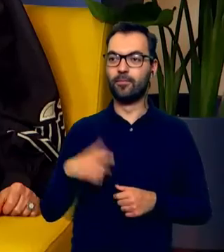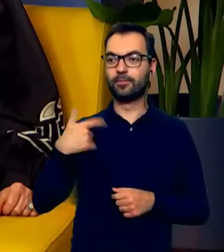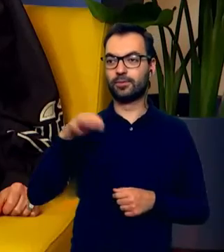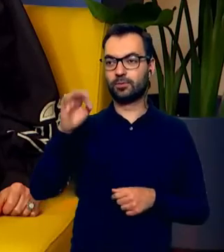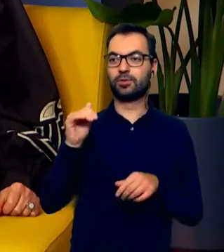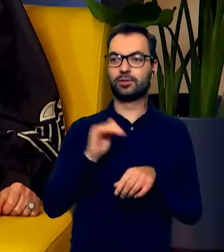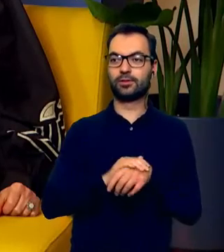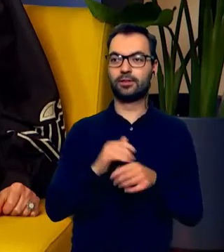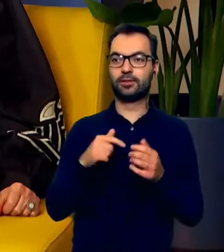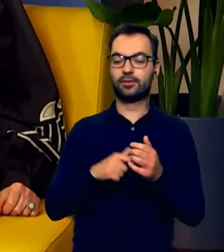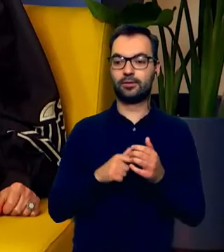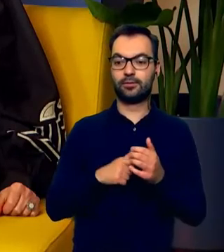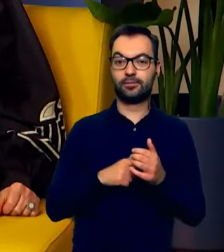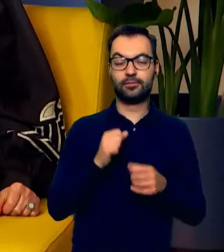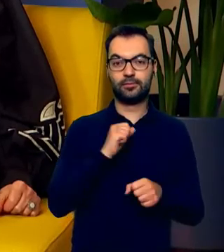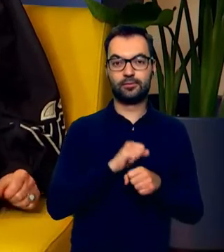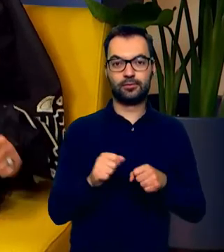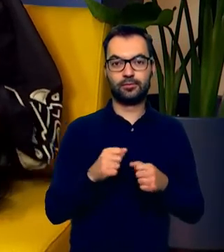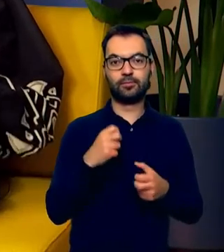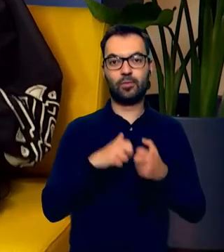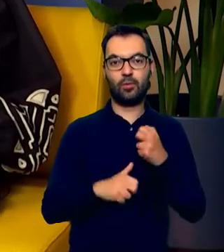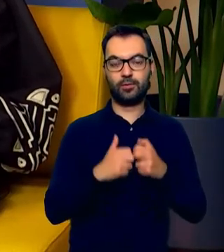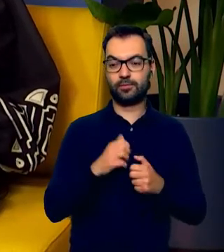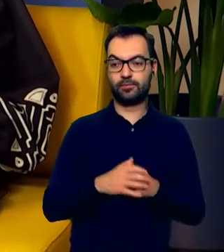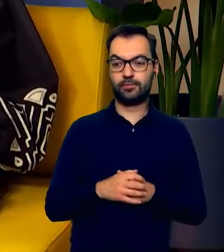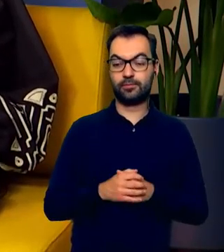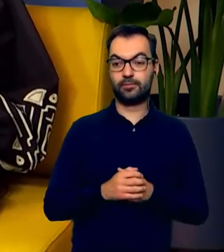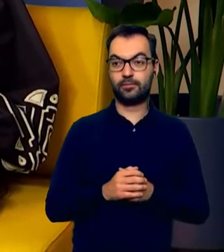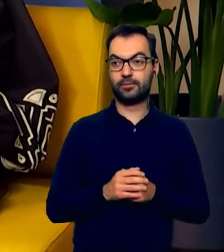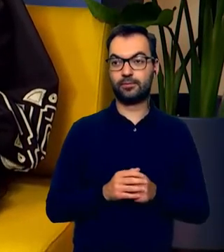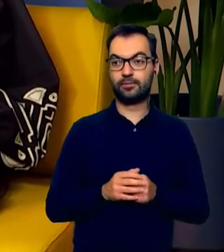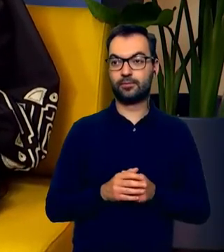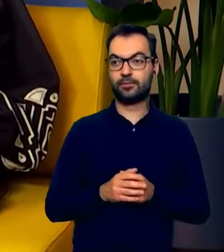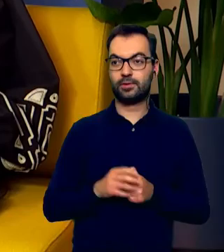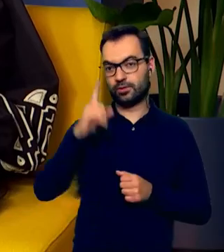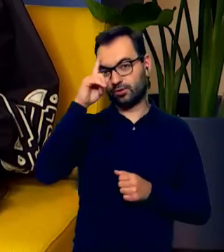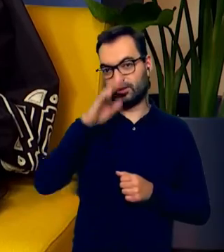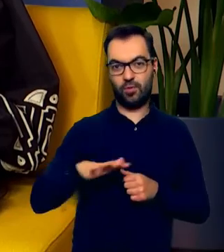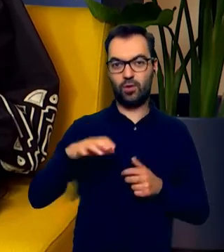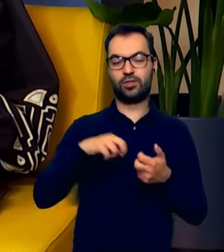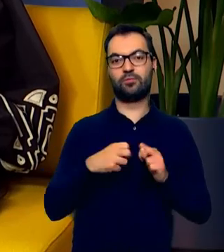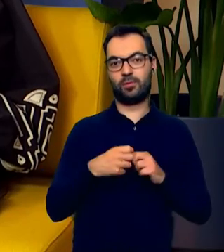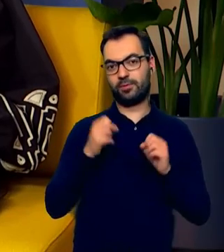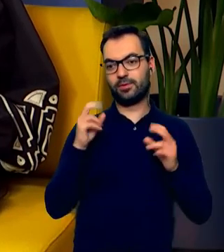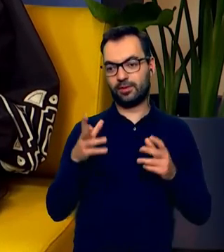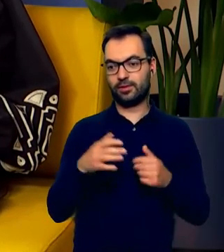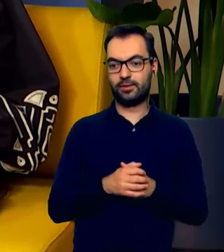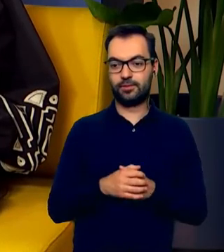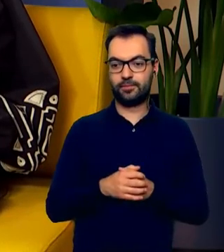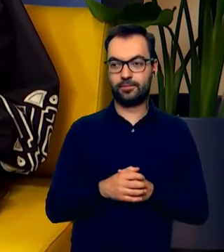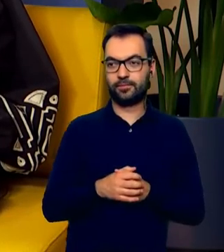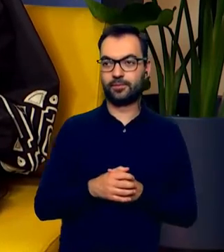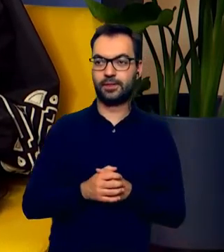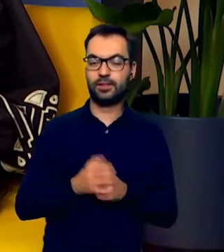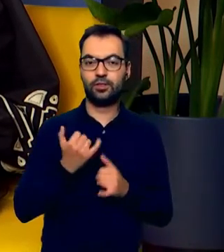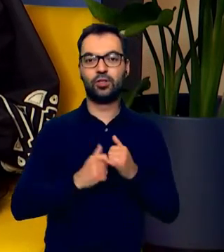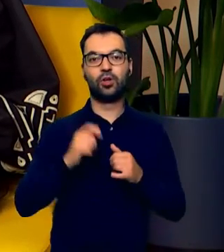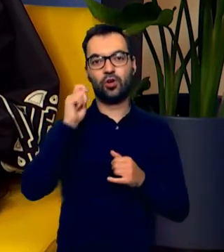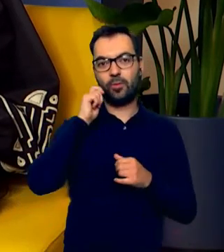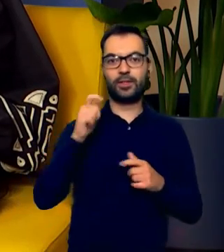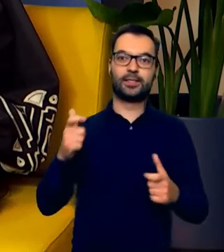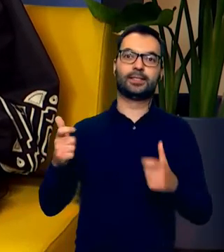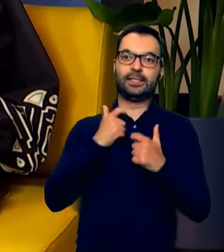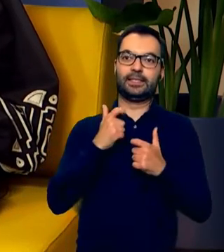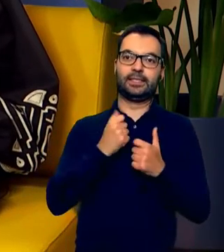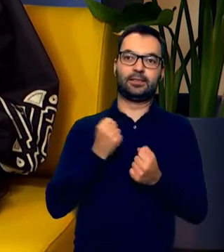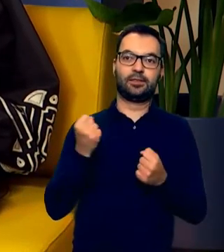Tobą zgadzam. Myślę, że to jest w ogóle problem i to jest problem społeczny. I im bardziej kobiety są pod